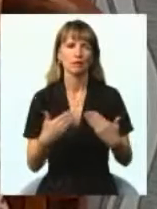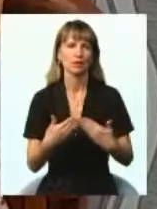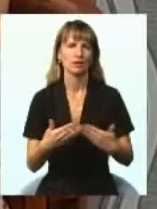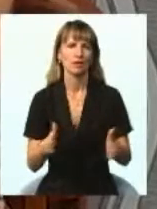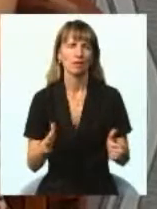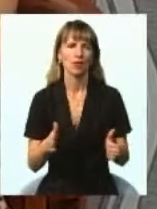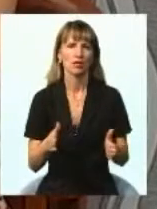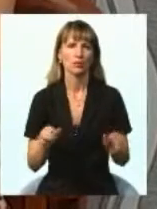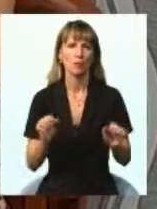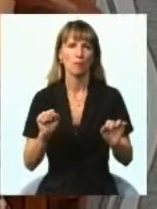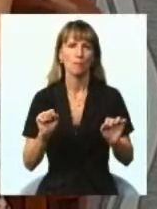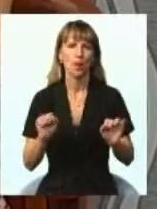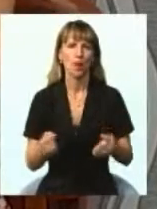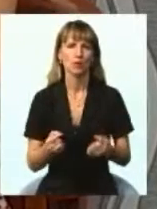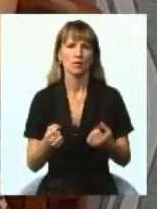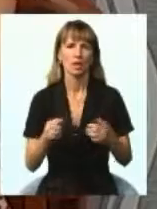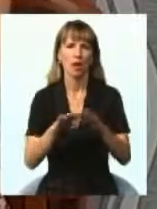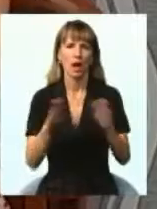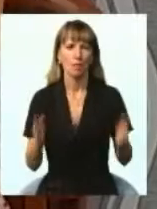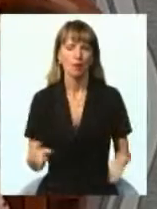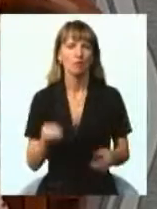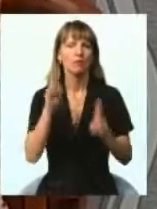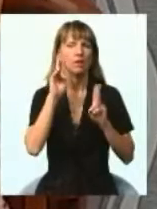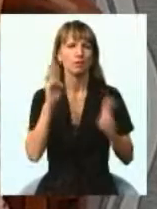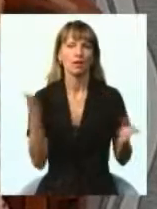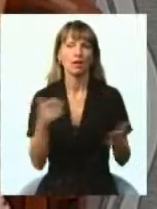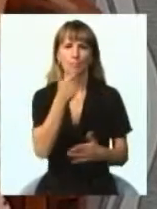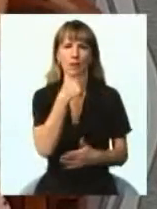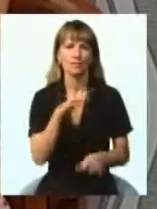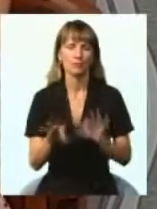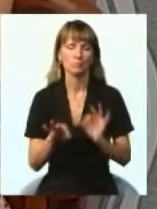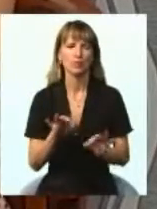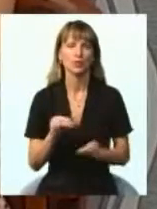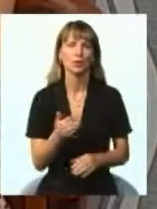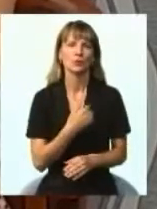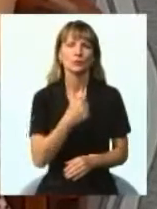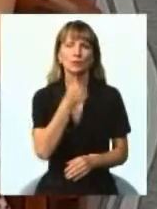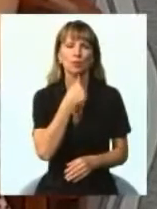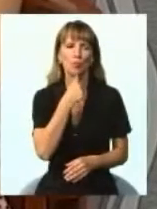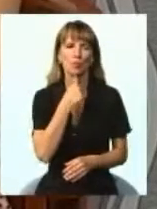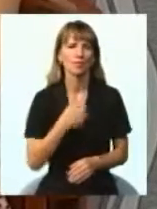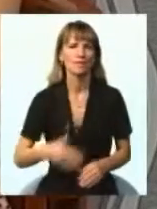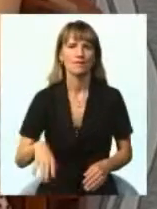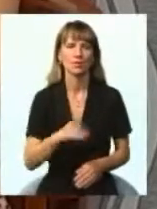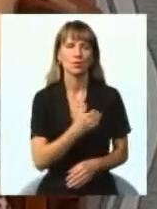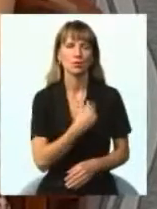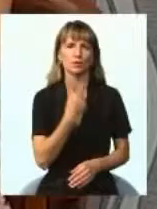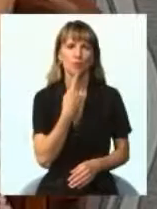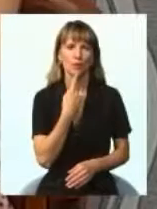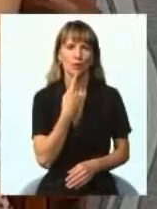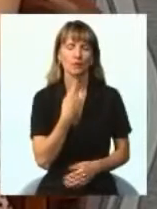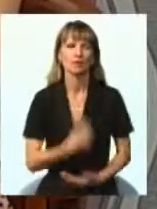ті ж самі морозильну камеру і навіть не знаєш, яке морозиво обрати. А хочеться спробувати, все, хочеться